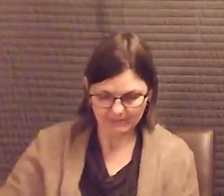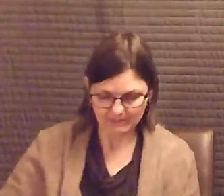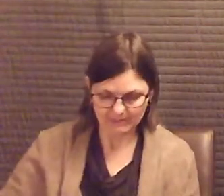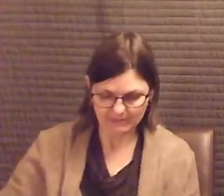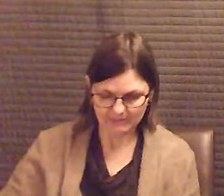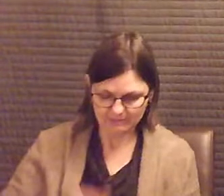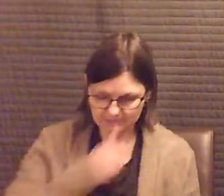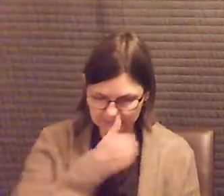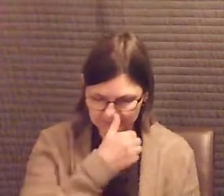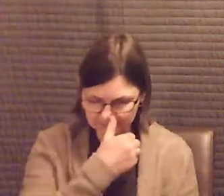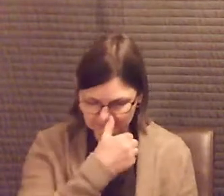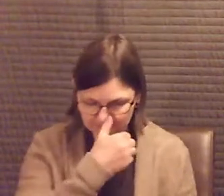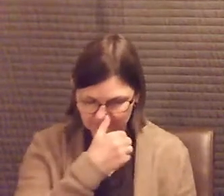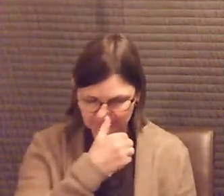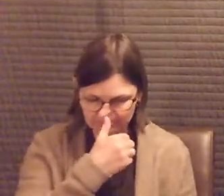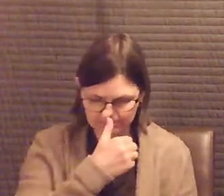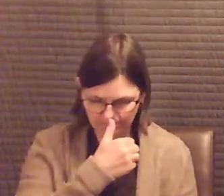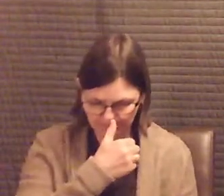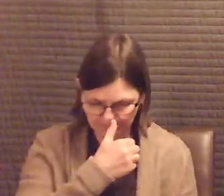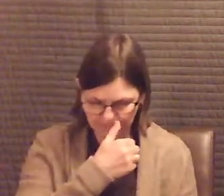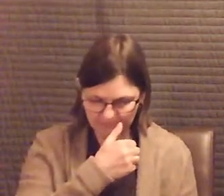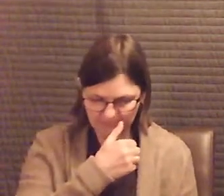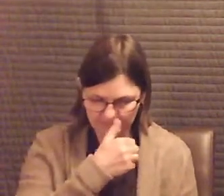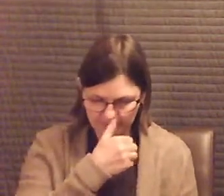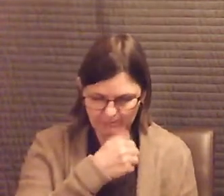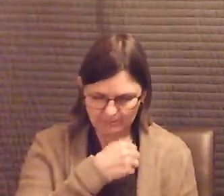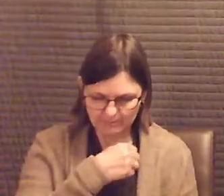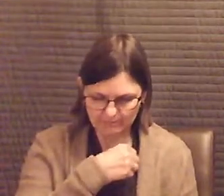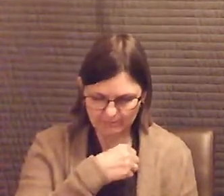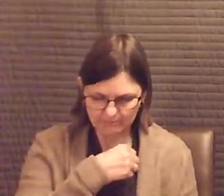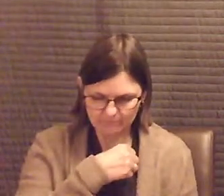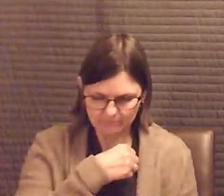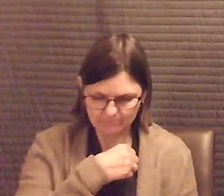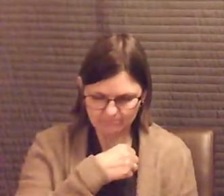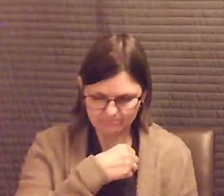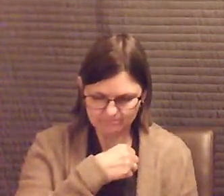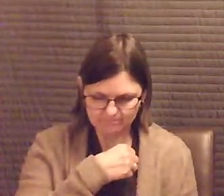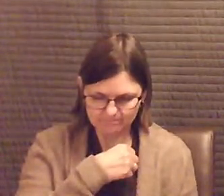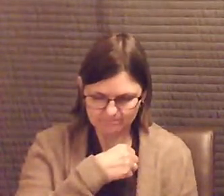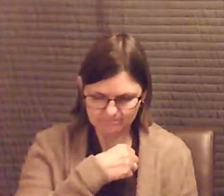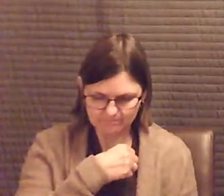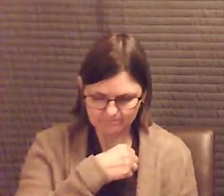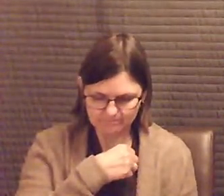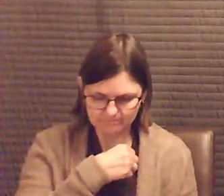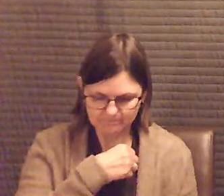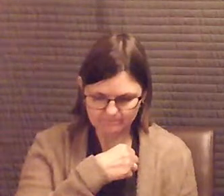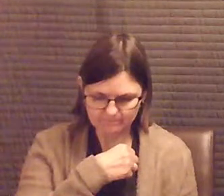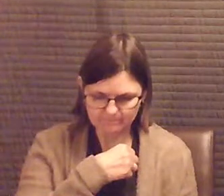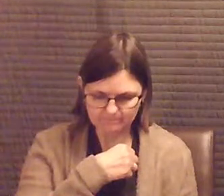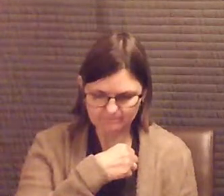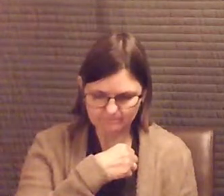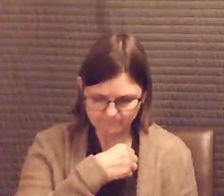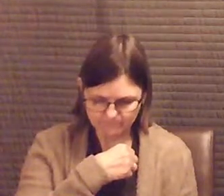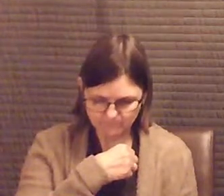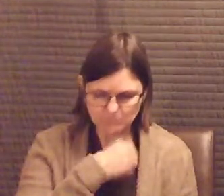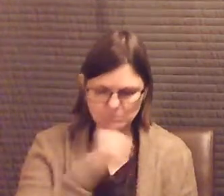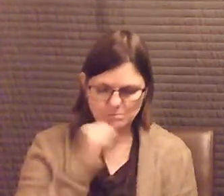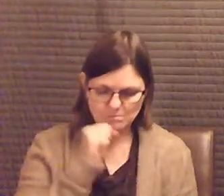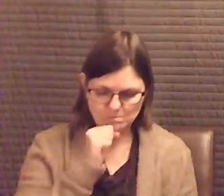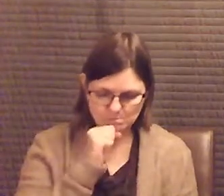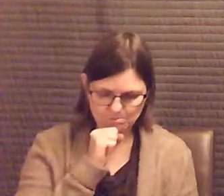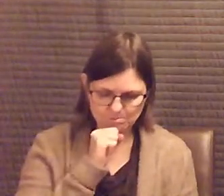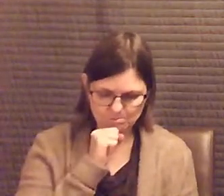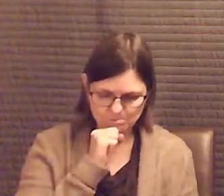nevertheless demona hier was alexx leidt de nexxo deel vaders hoe dit naar pi